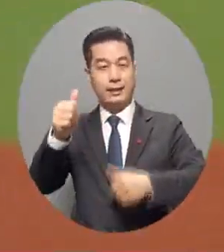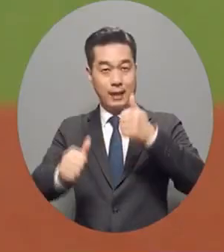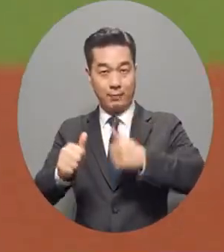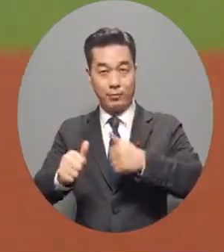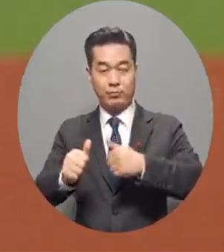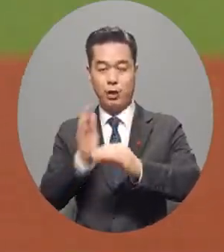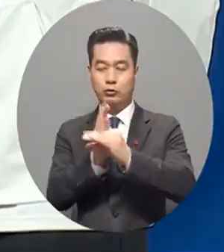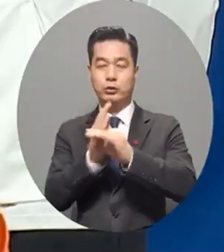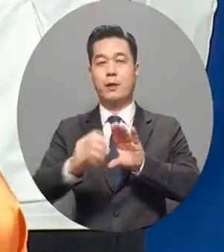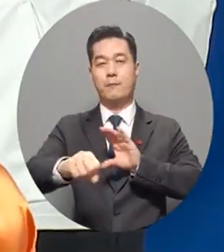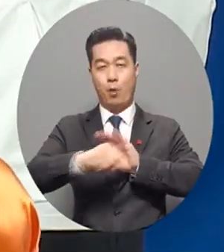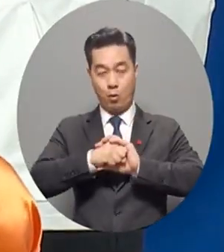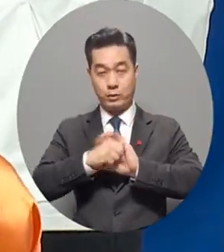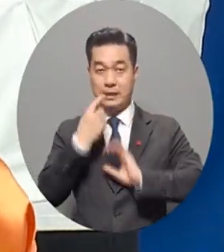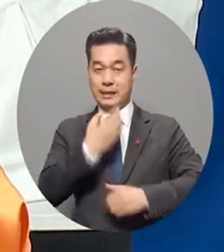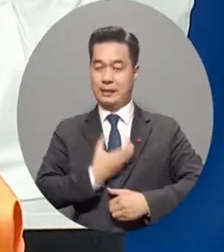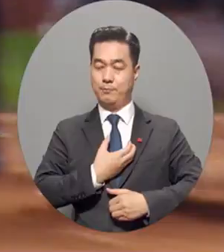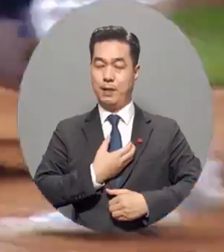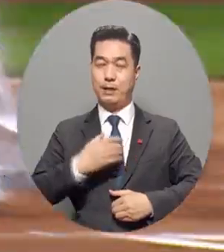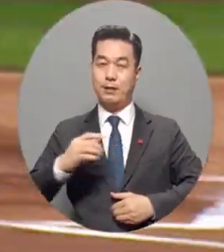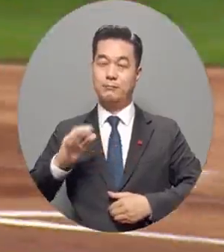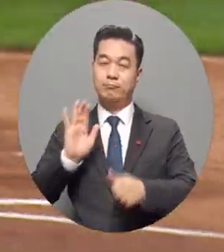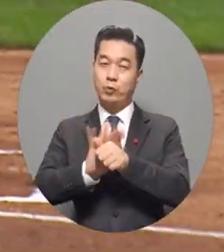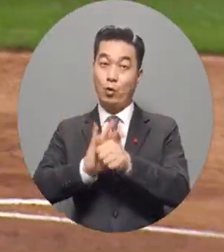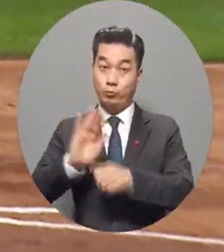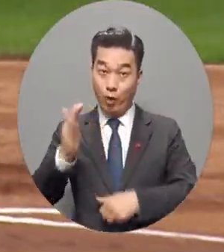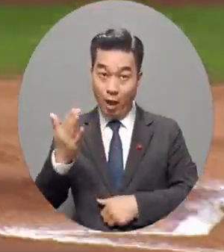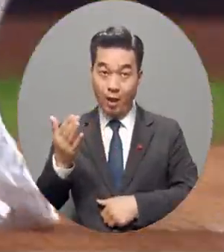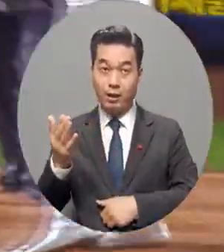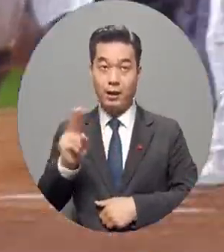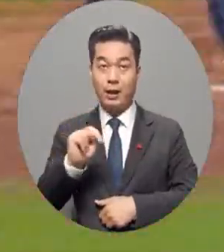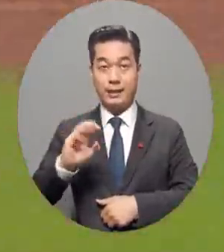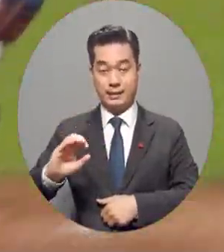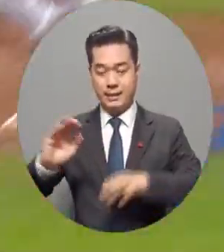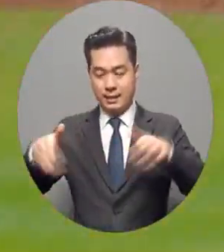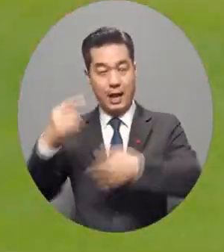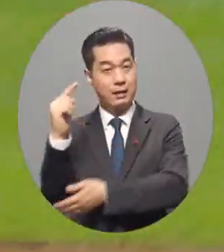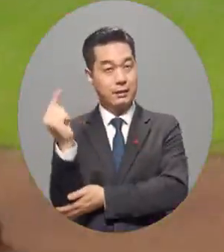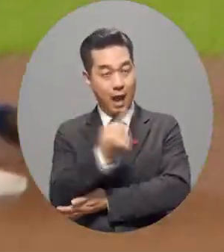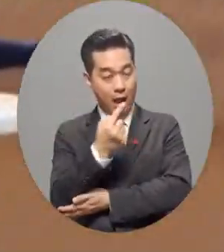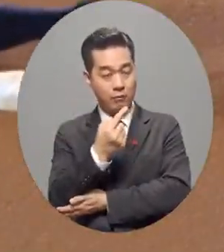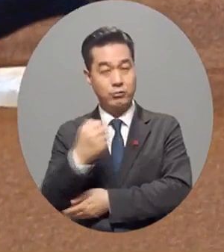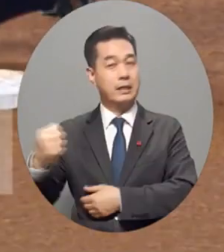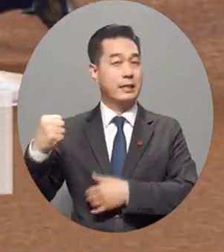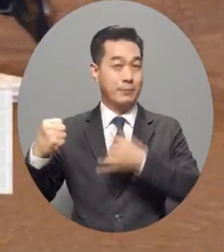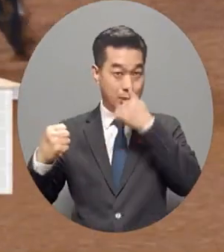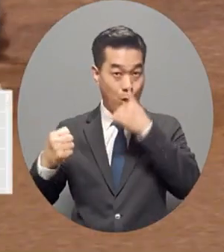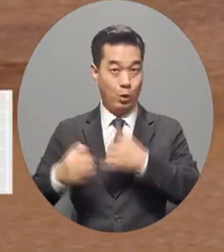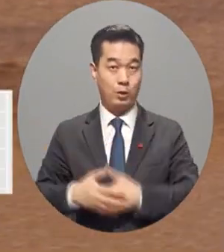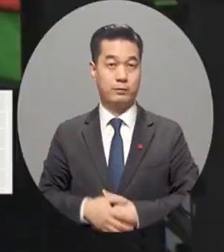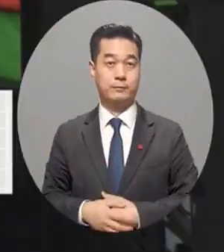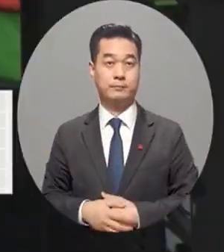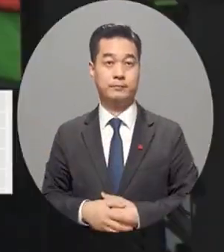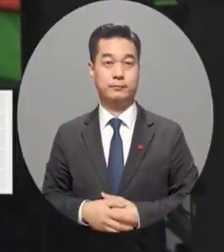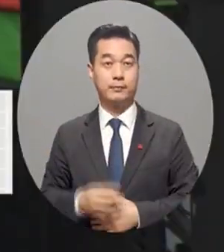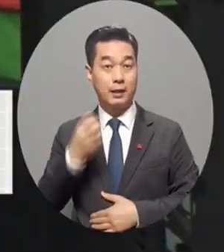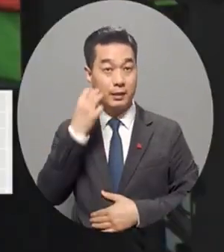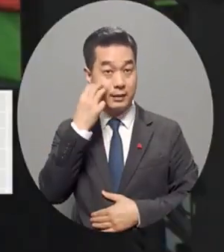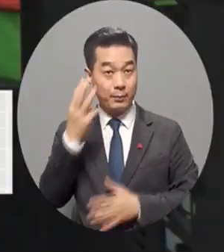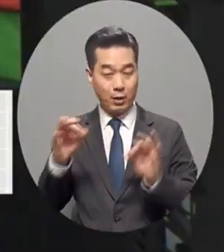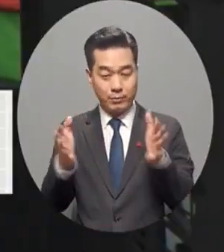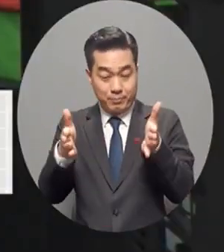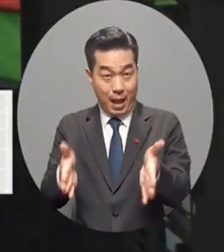포수로 금메달의 주역이 됐고 NC의 가을 야구 돌풍에도 한몫했습니다. 3개월밖에 안